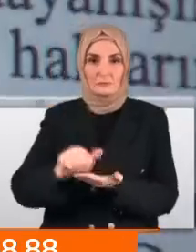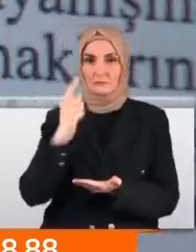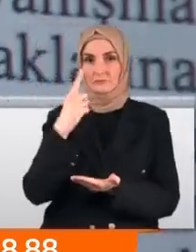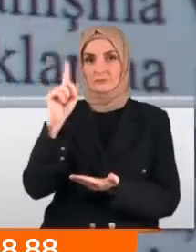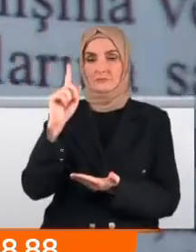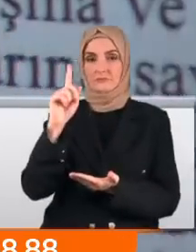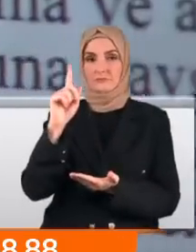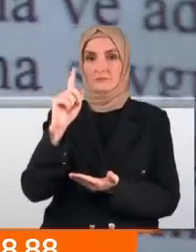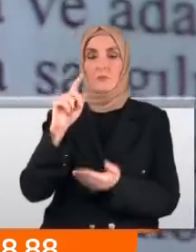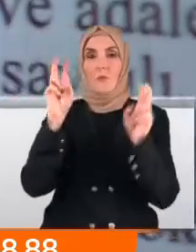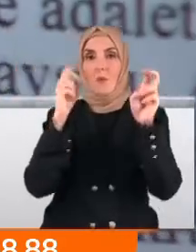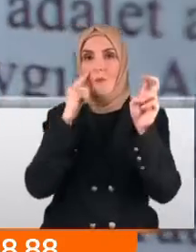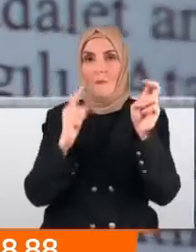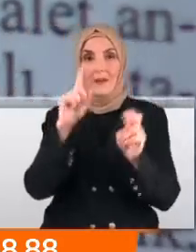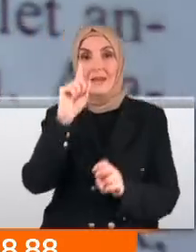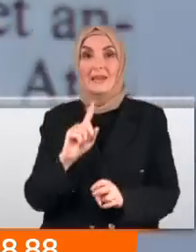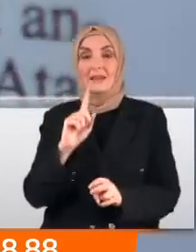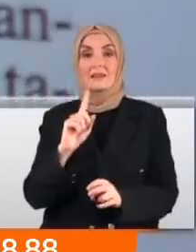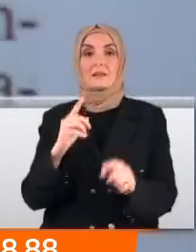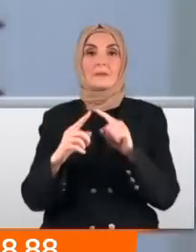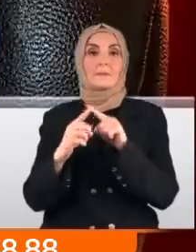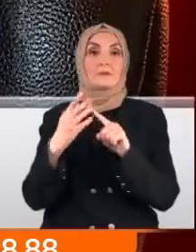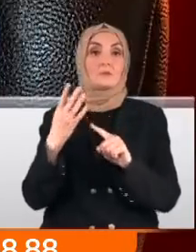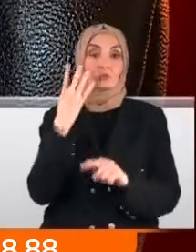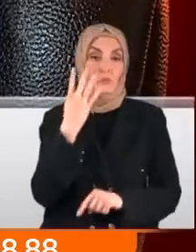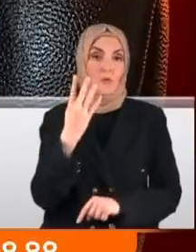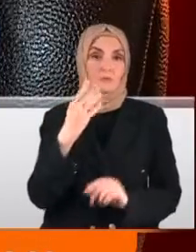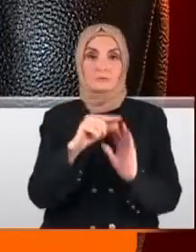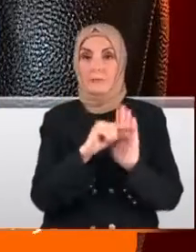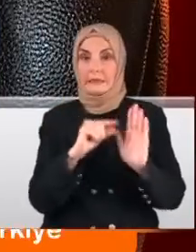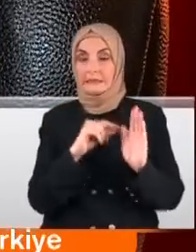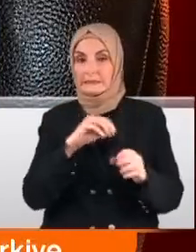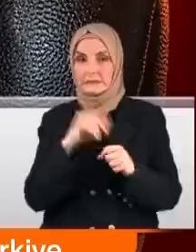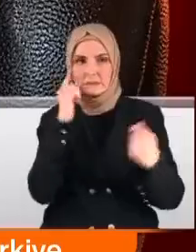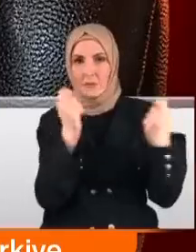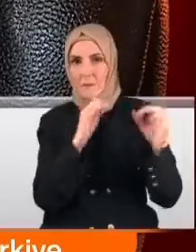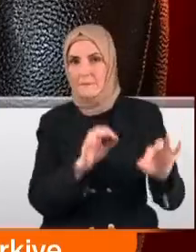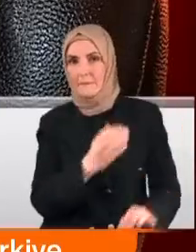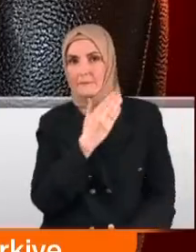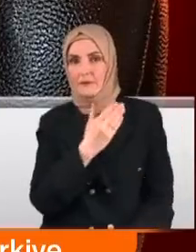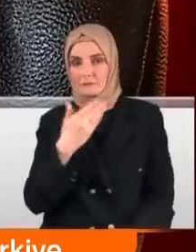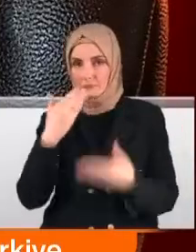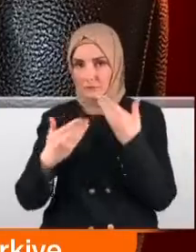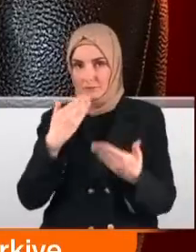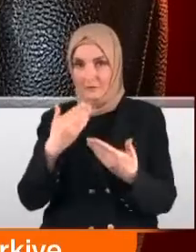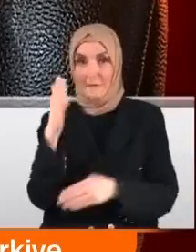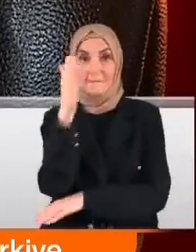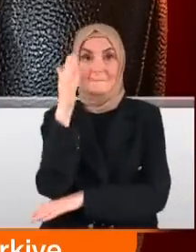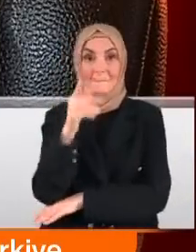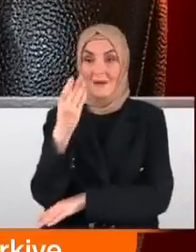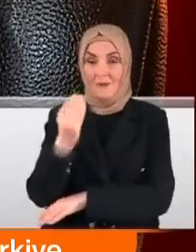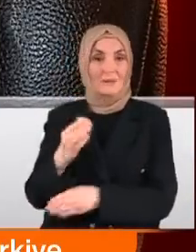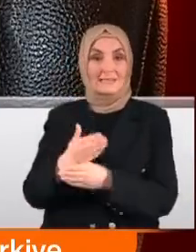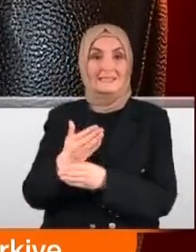üzerine başlattığı tartışmalara getirdi, net konuştu. Bayrakları bayrak yapan üstündeki kandır, toprak eğer uğrunda